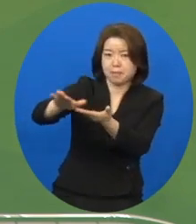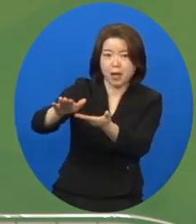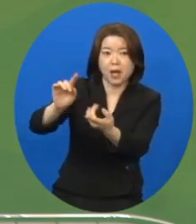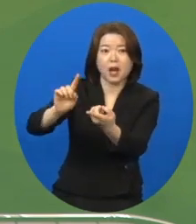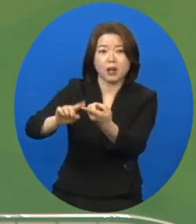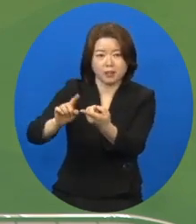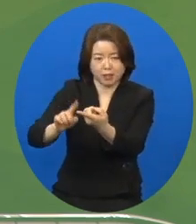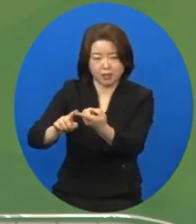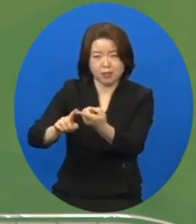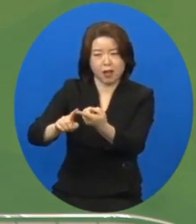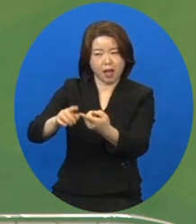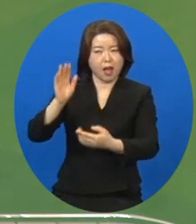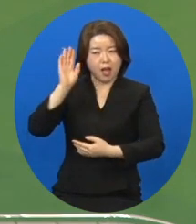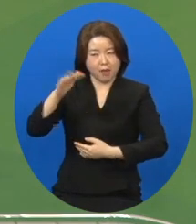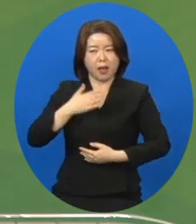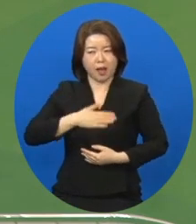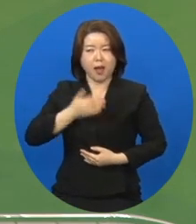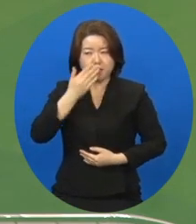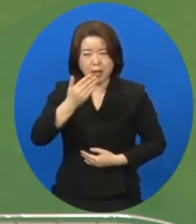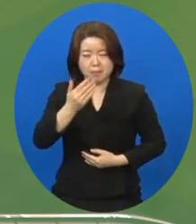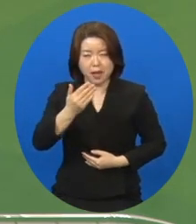것을 알게 될 것입니다.